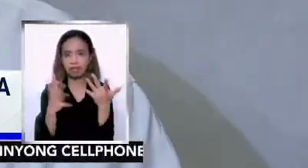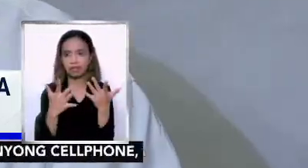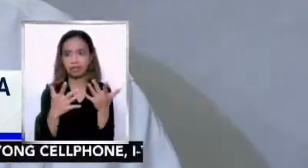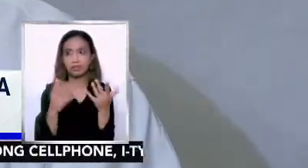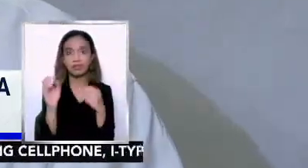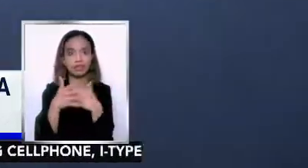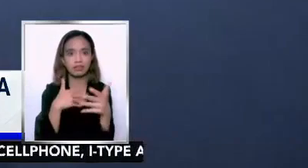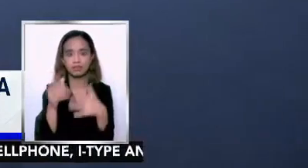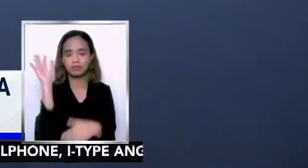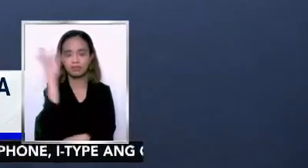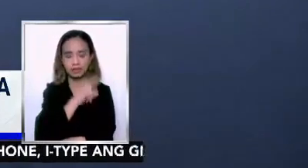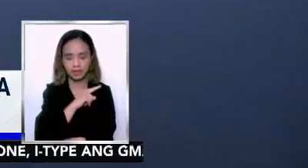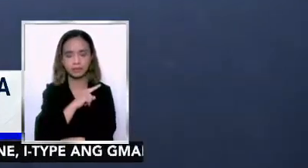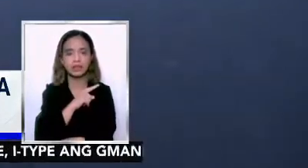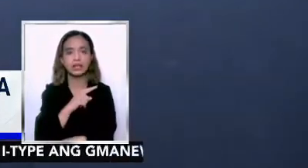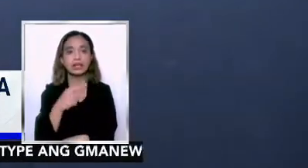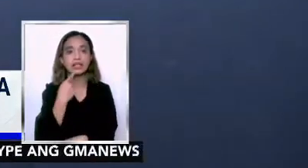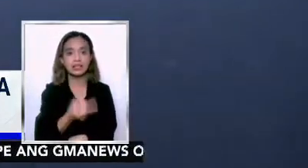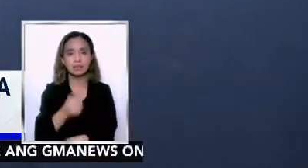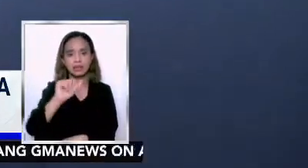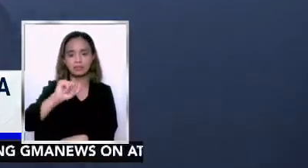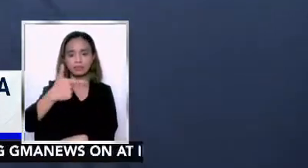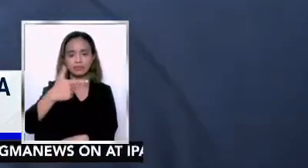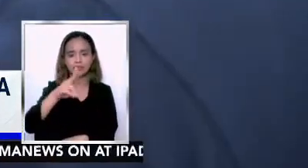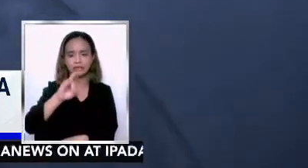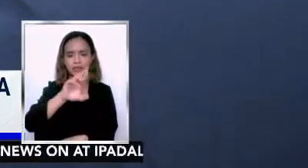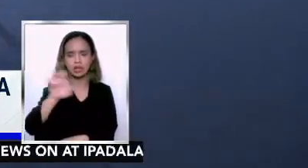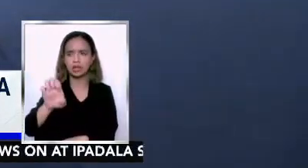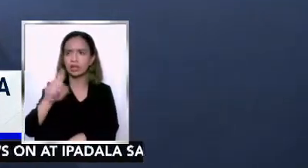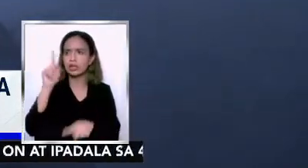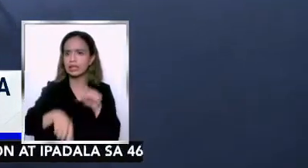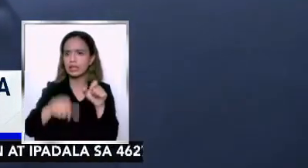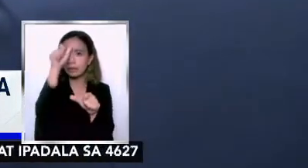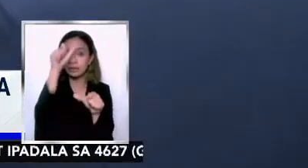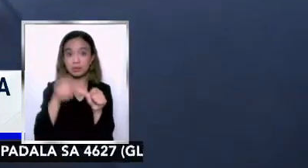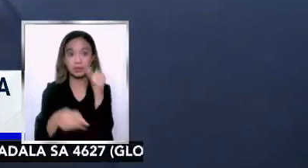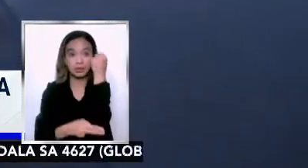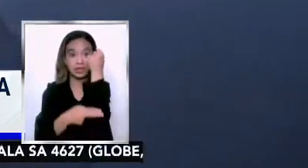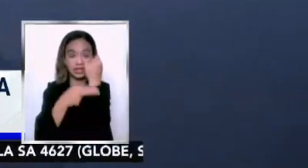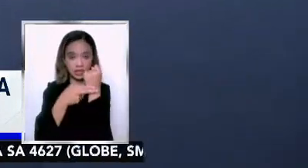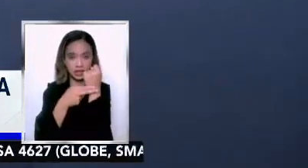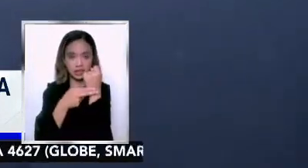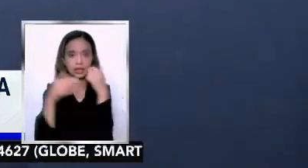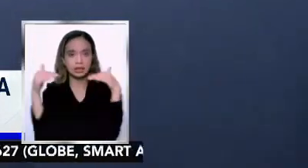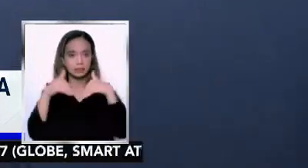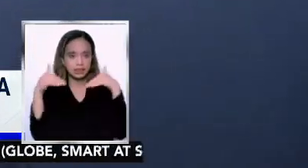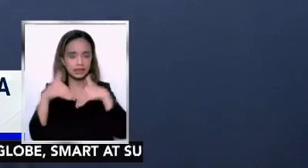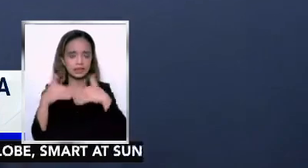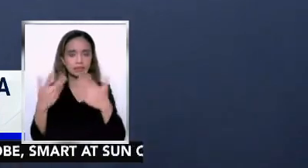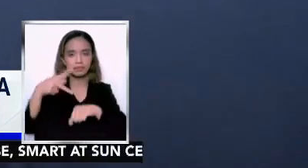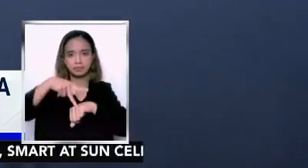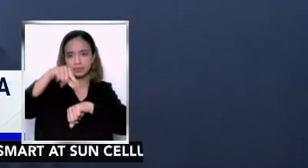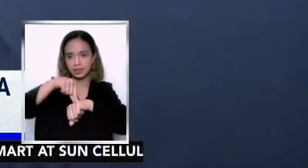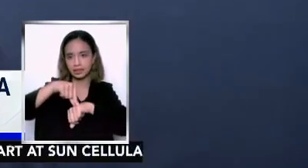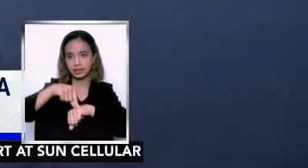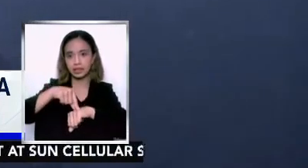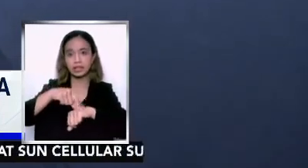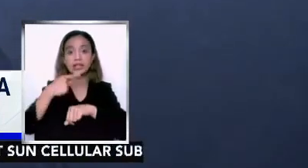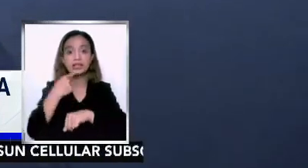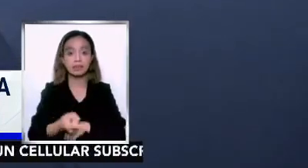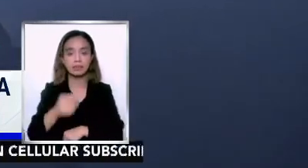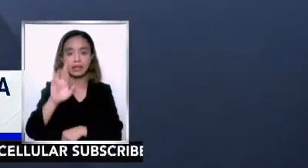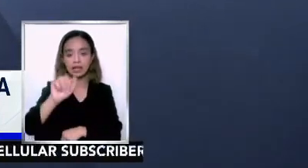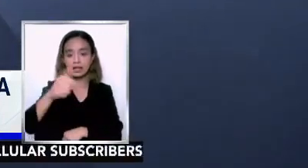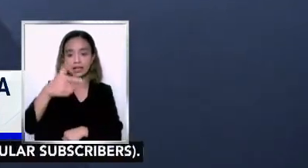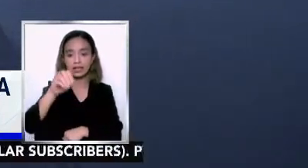ni Aguirre, wala siyang maalalang meeting na nangyari sa isang hotel sa Parañaque kasama ang ilang pang personalidad kung saan ayon kay Ragos ay tinakot